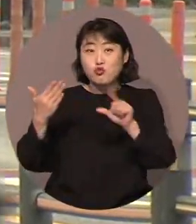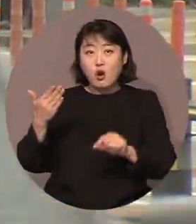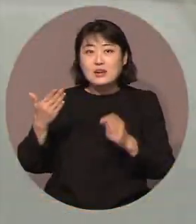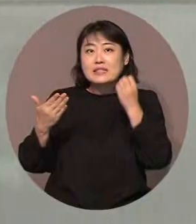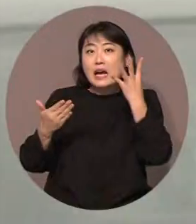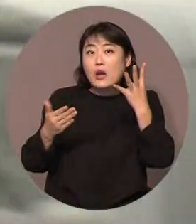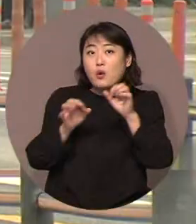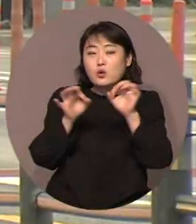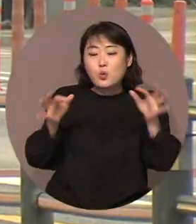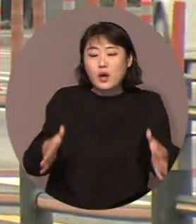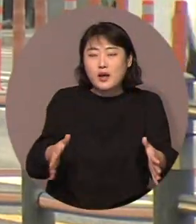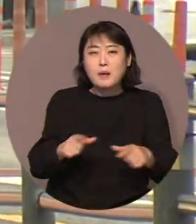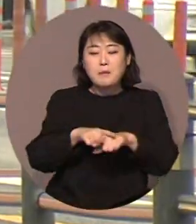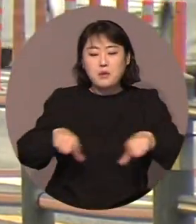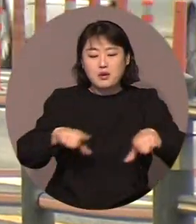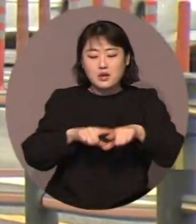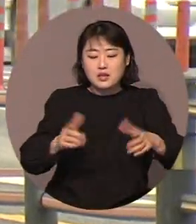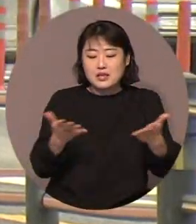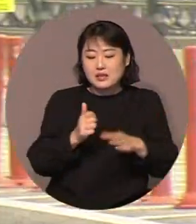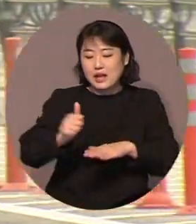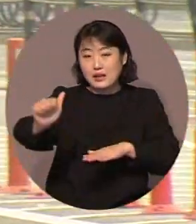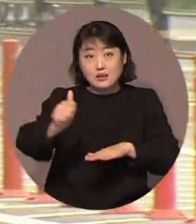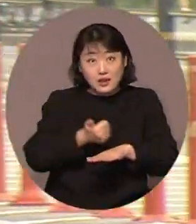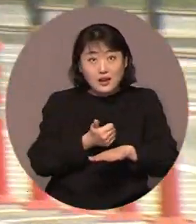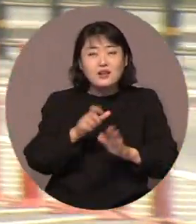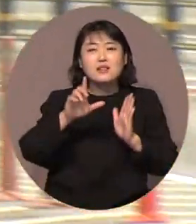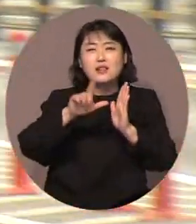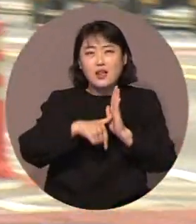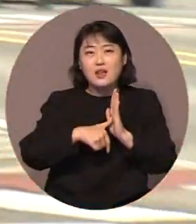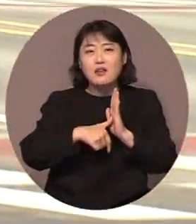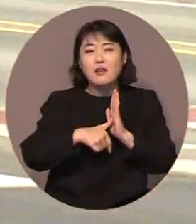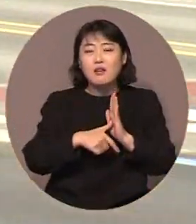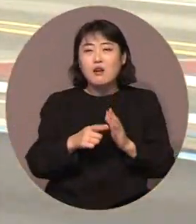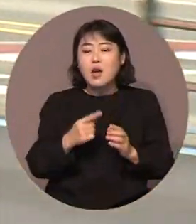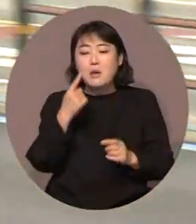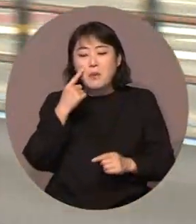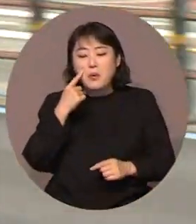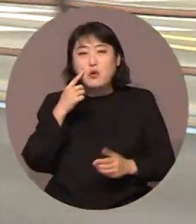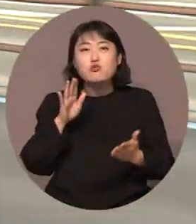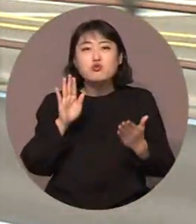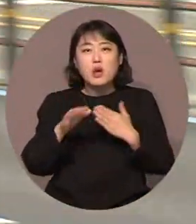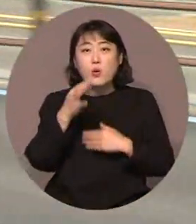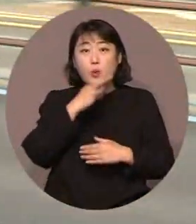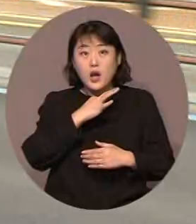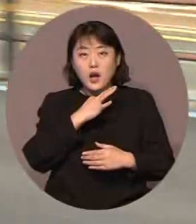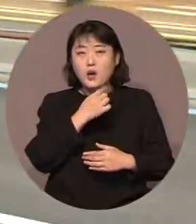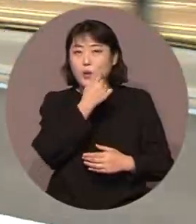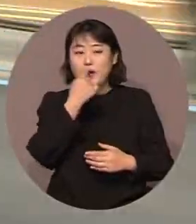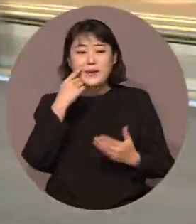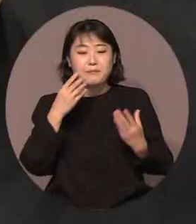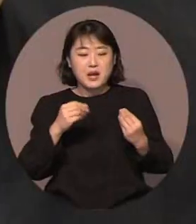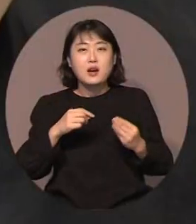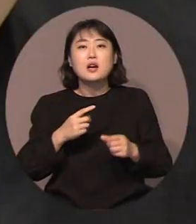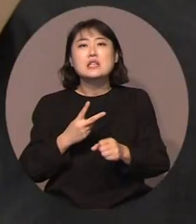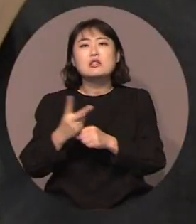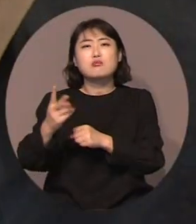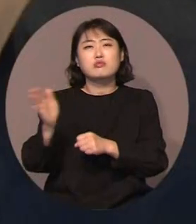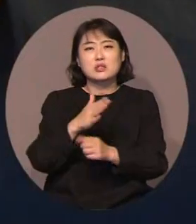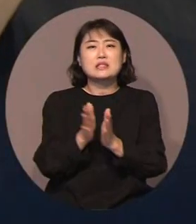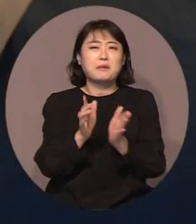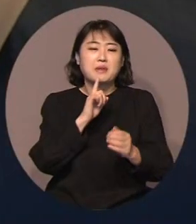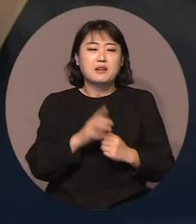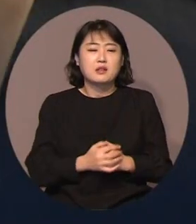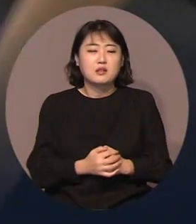달 동안 평일 출퇴근 시간에 시범 운영한 뒤 효과를 검증해 이듬해 전면 확대한다는 겁니다. 적용